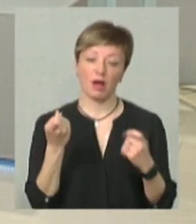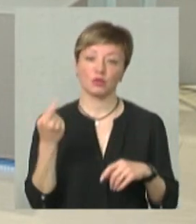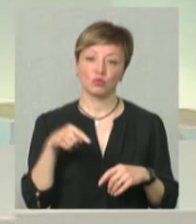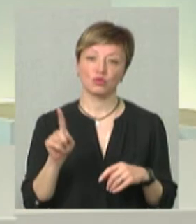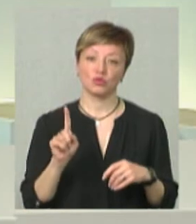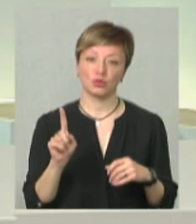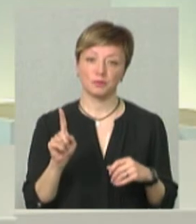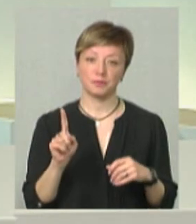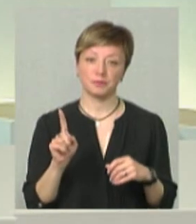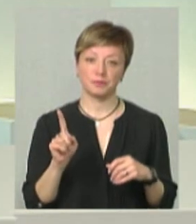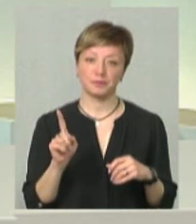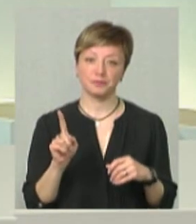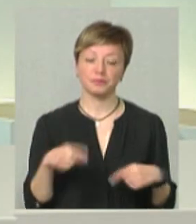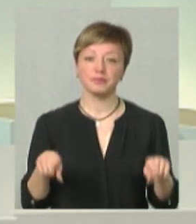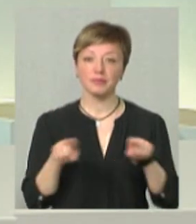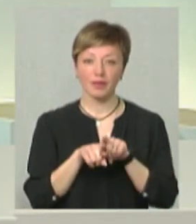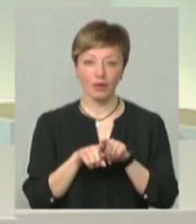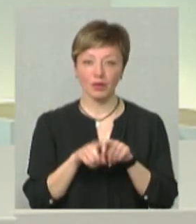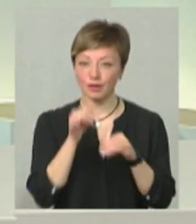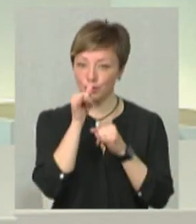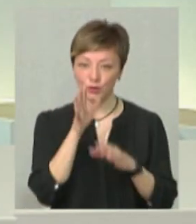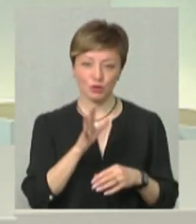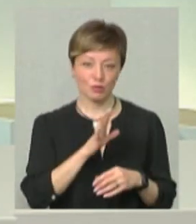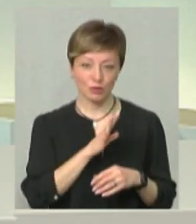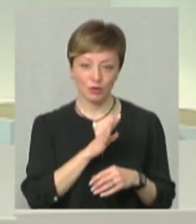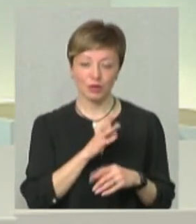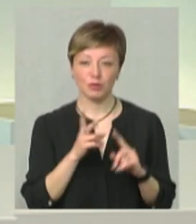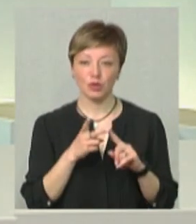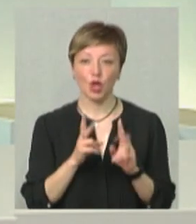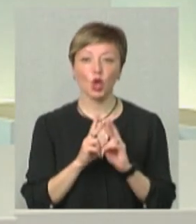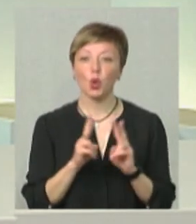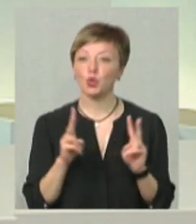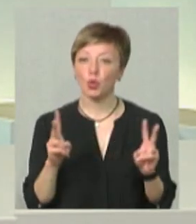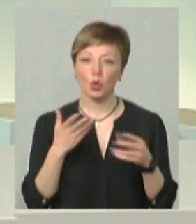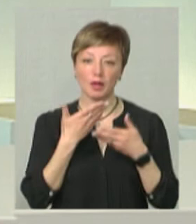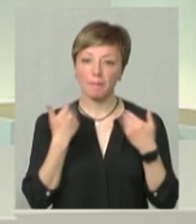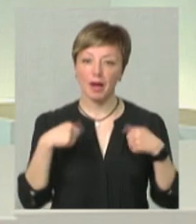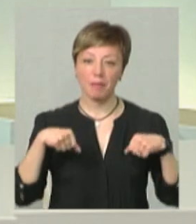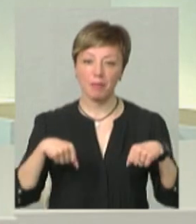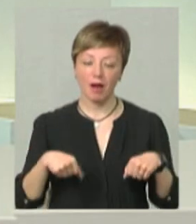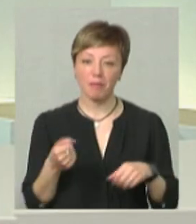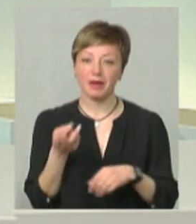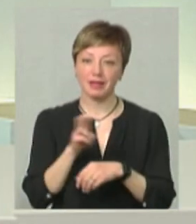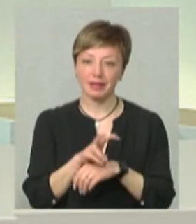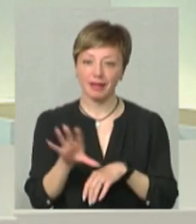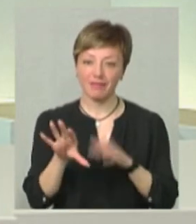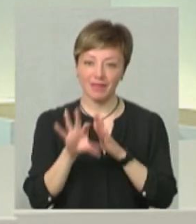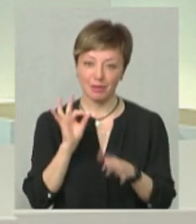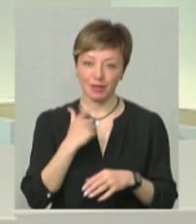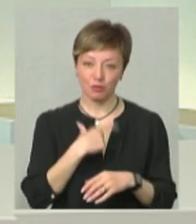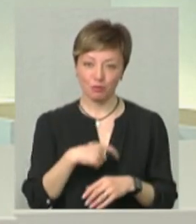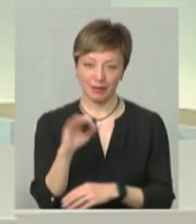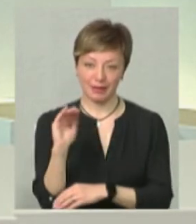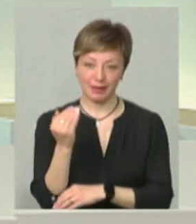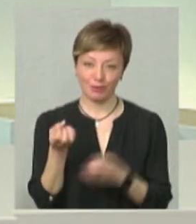що такого, по-перше, не може бути. По-друге, ніхто не має права прийти і вибрати собі